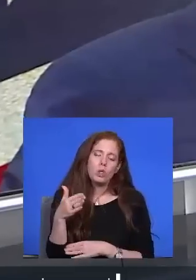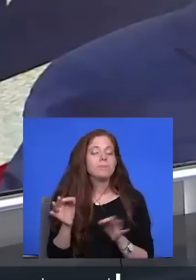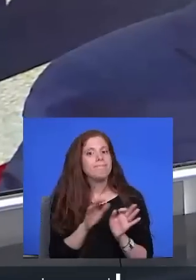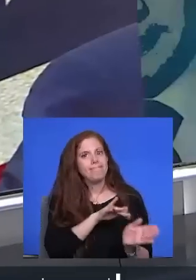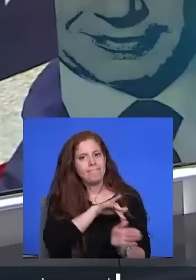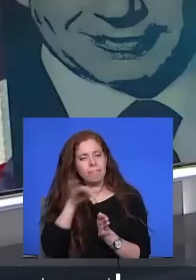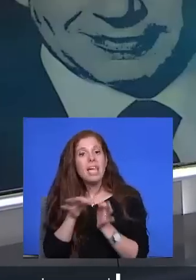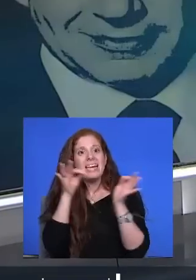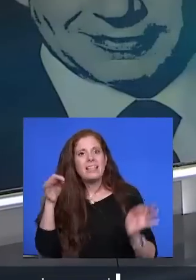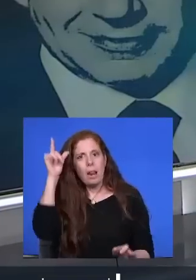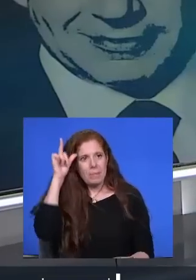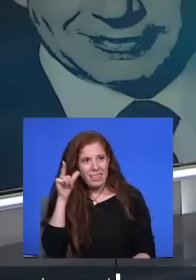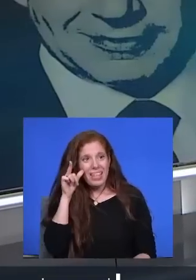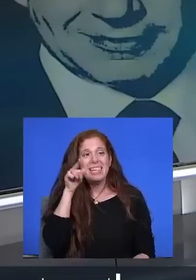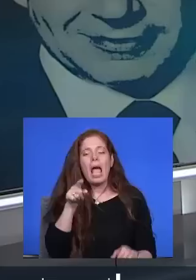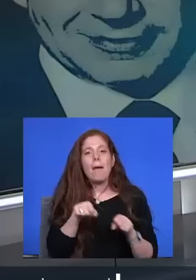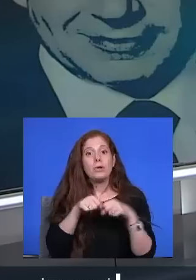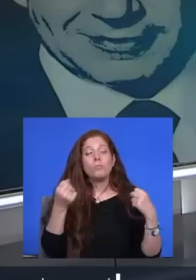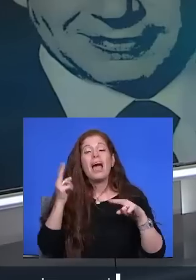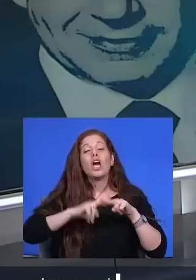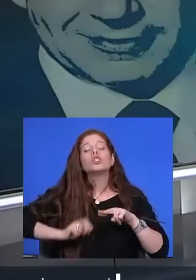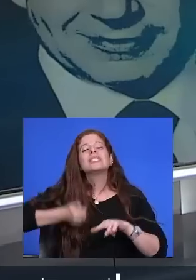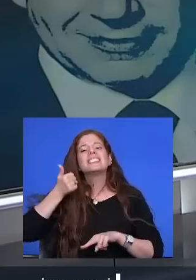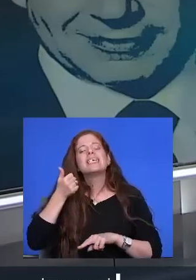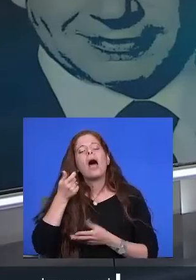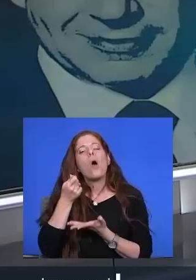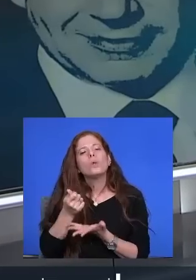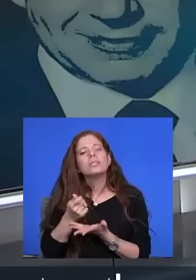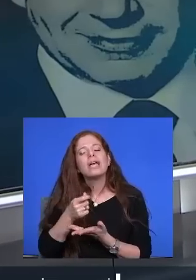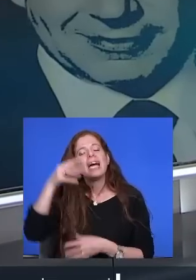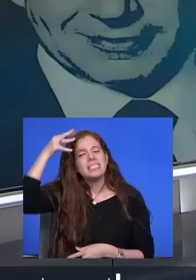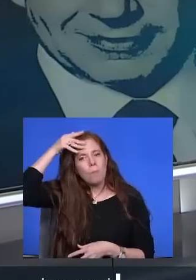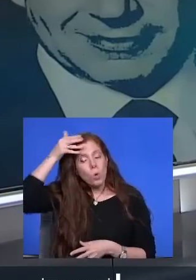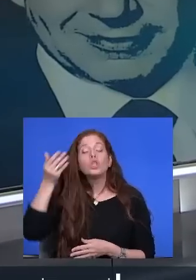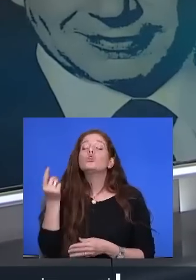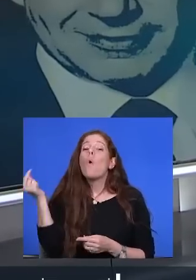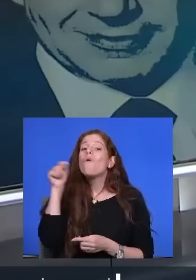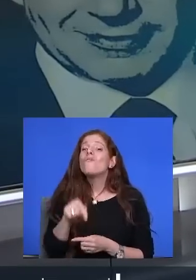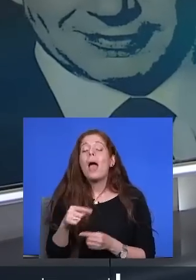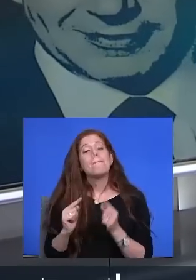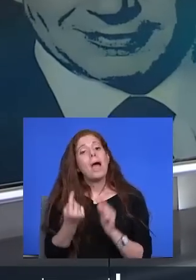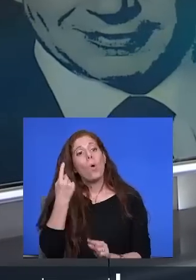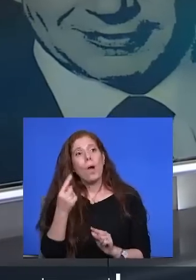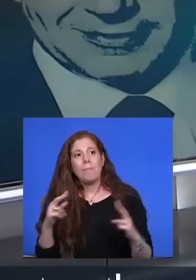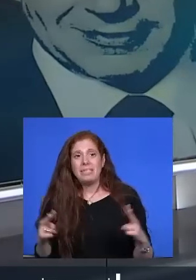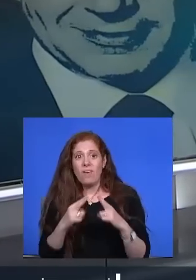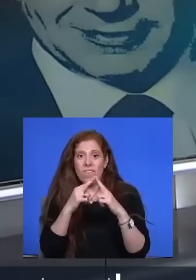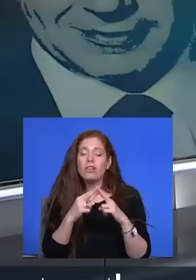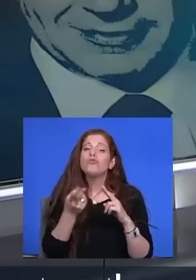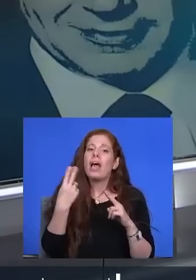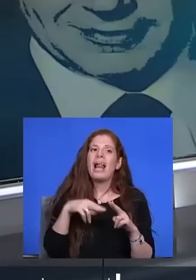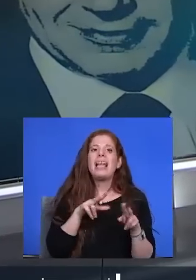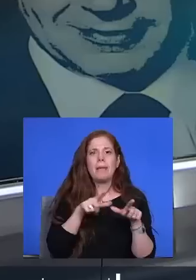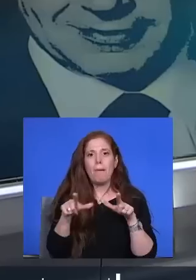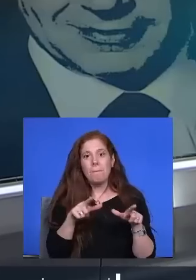איתה התעורר משבר אחרי ששר האוצר סמוטריץ' הופיע באירוע בצרפת, כשעל הבמה מפת ארץ ישראל השלמה, הכוללת גם את